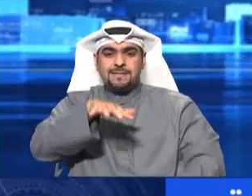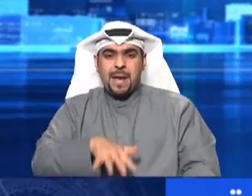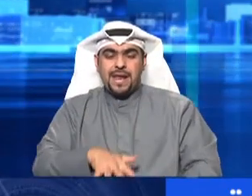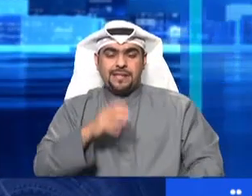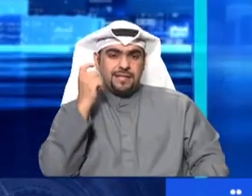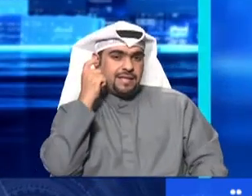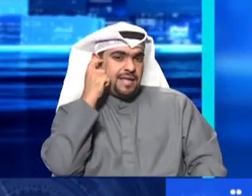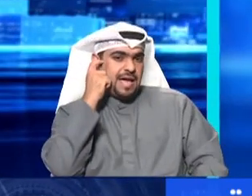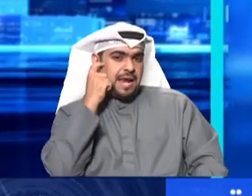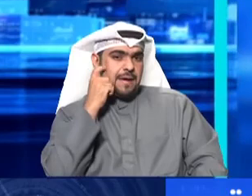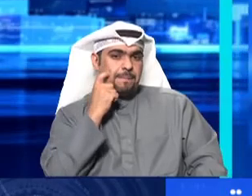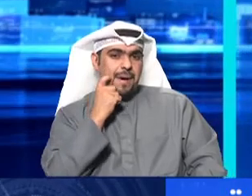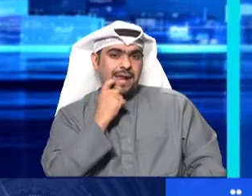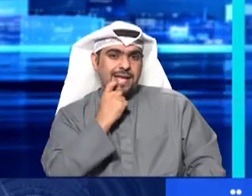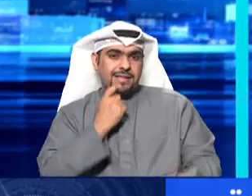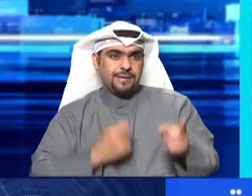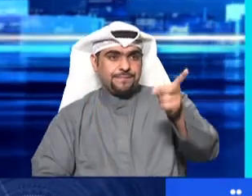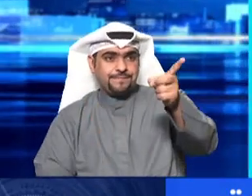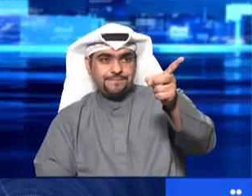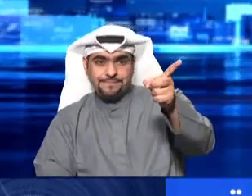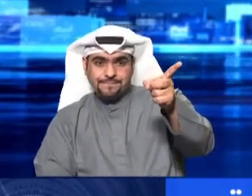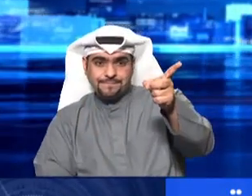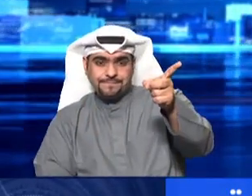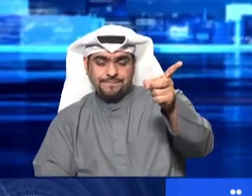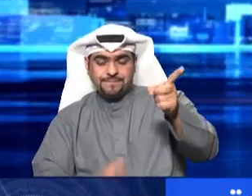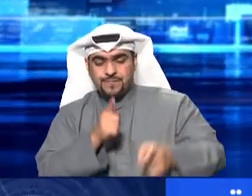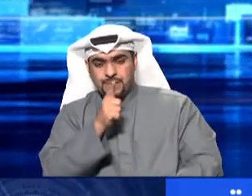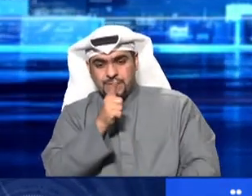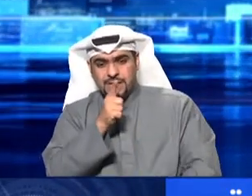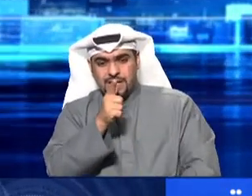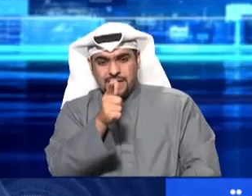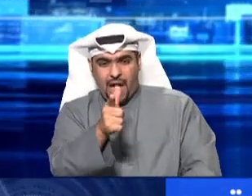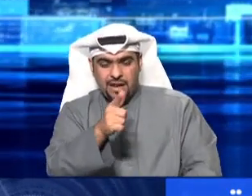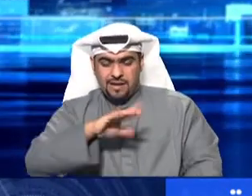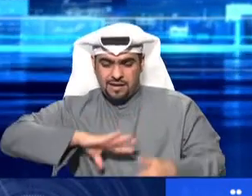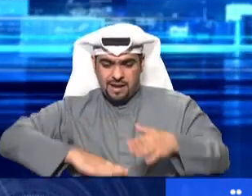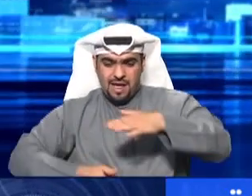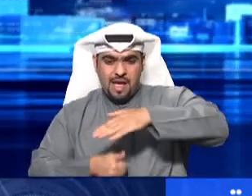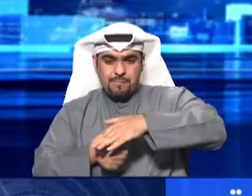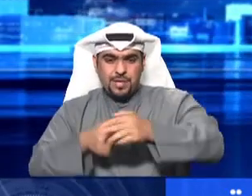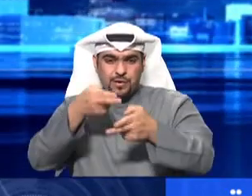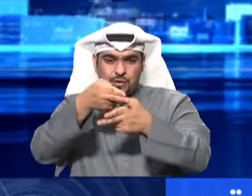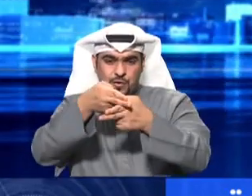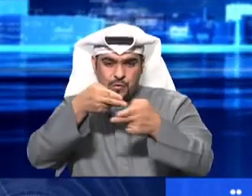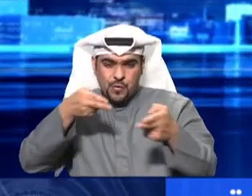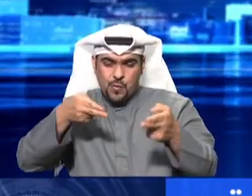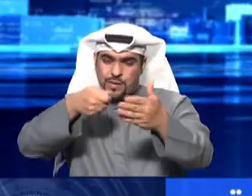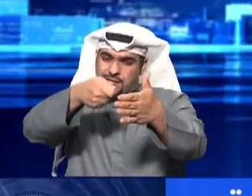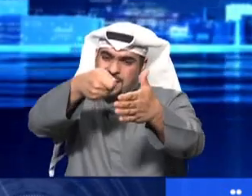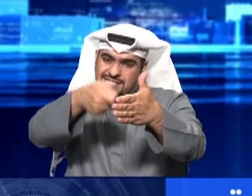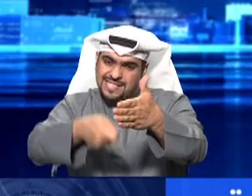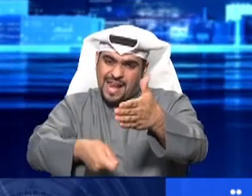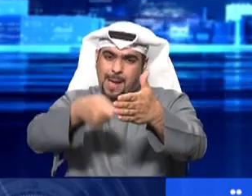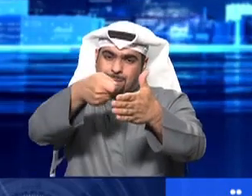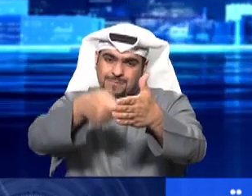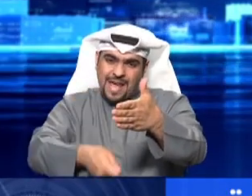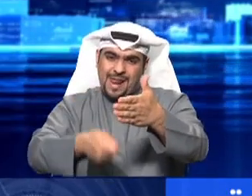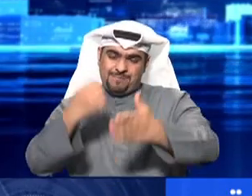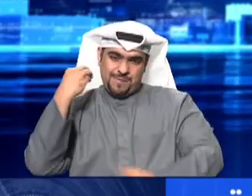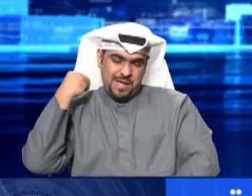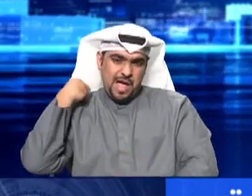صاحب السمو الشيخ خليفة بن زايد بن سلطان آل نهيان رئيس دولة الإمارات العربية المتحدة